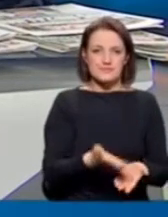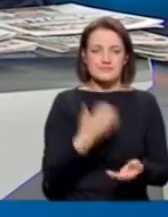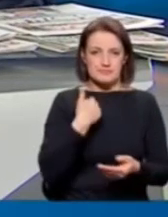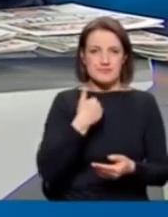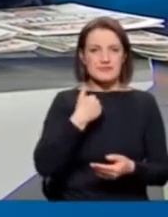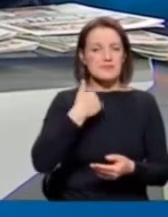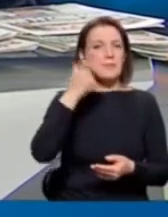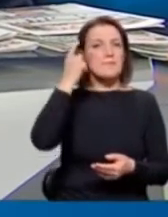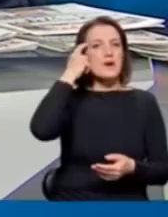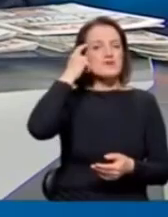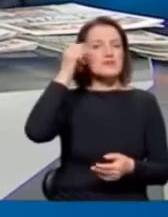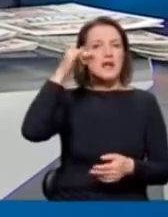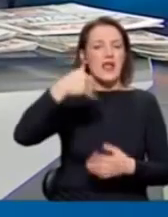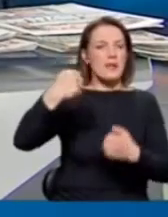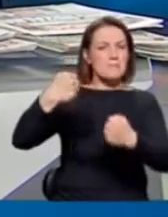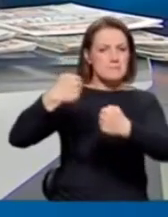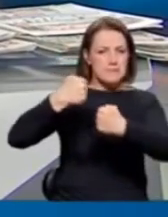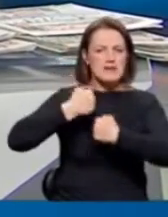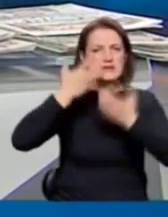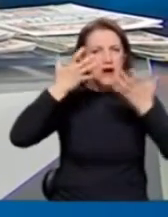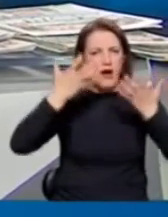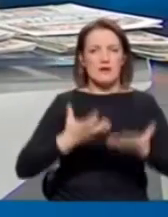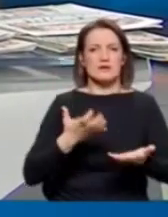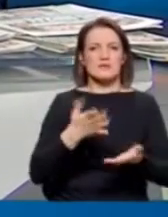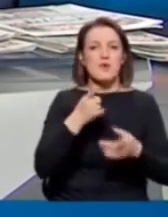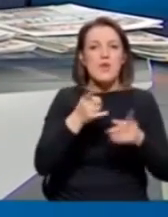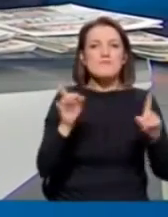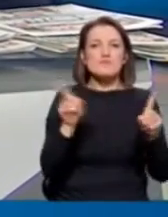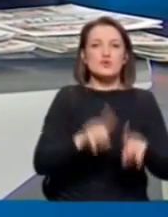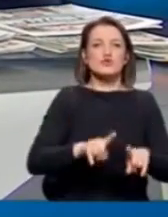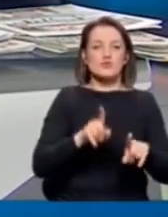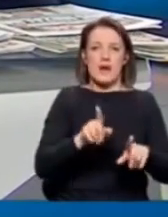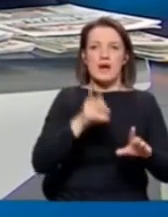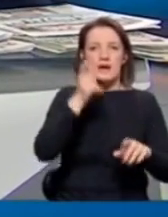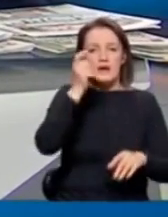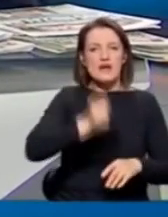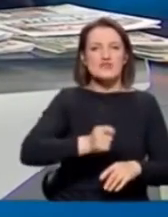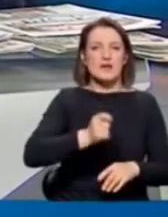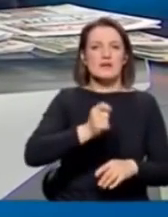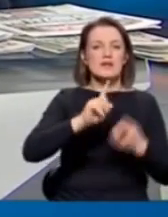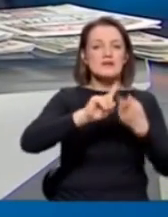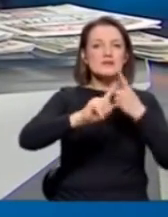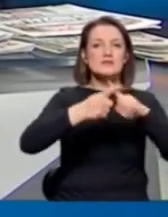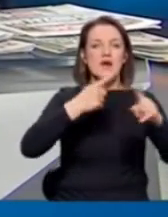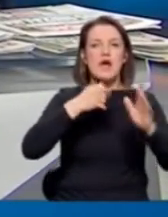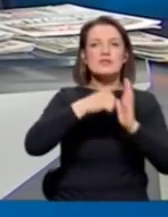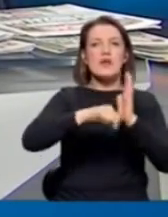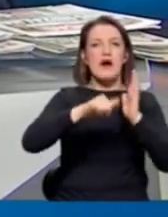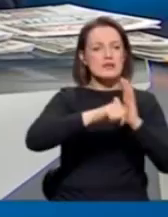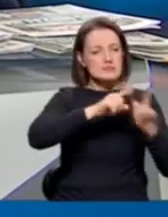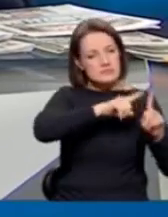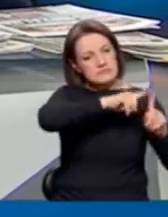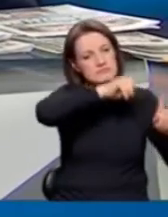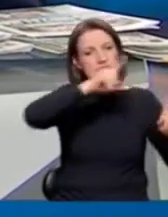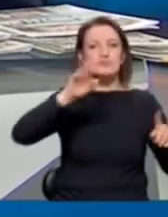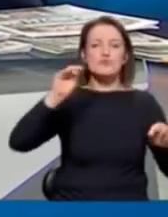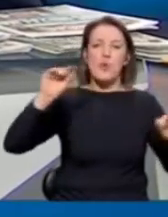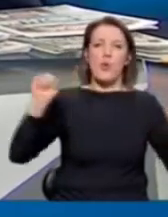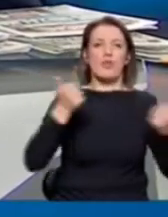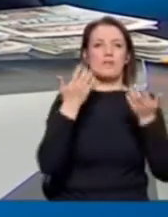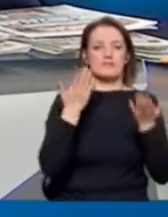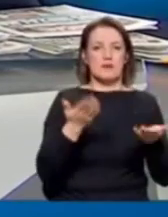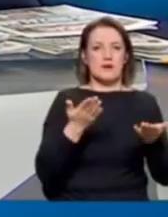bizim başımıza gelen baskılar daha vardı Böyle bir buluşma gerçekten Türkiye siyasi tarihi açısından çok